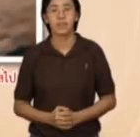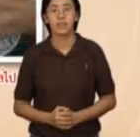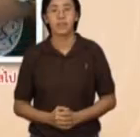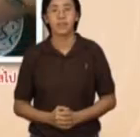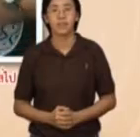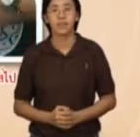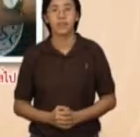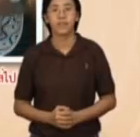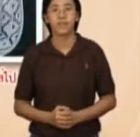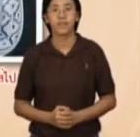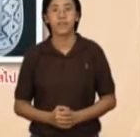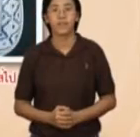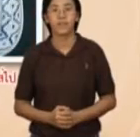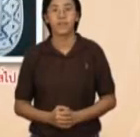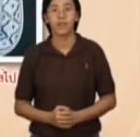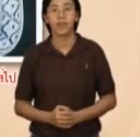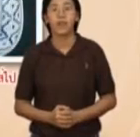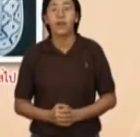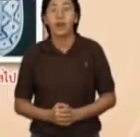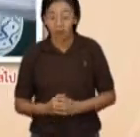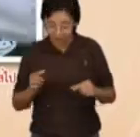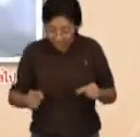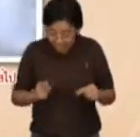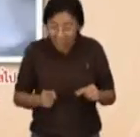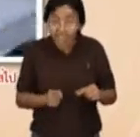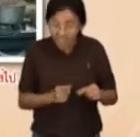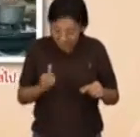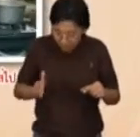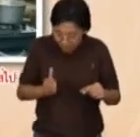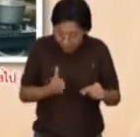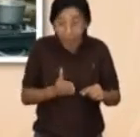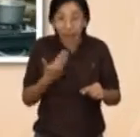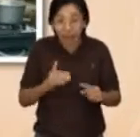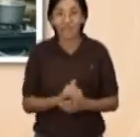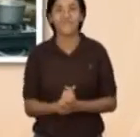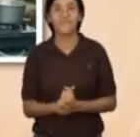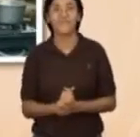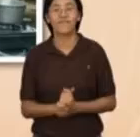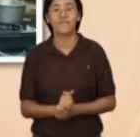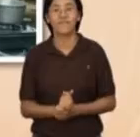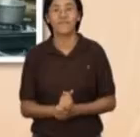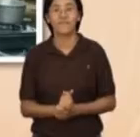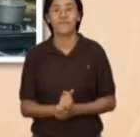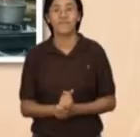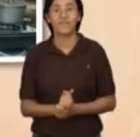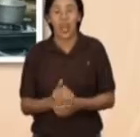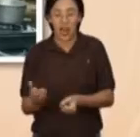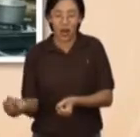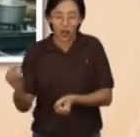อันนี้นะครับถ้าเราใส่ทั้งอย่างนี้นะครับเดี๋ยวก็จะออกมาเป็นกลองนะฮะรูปกลอง อ๋อหนาๆอย่างนี้เลย